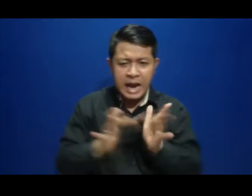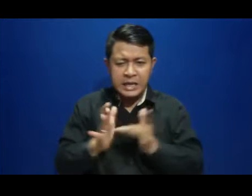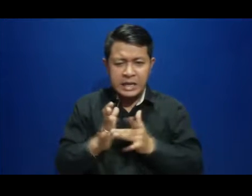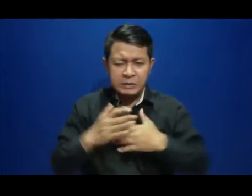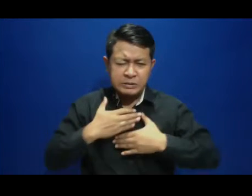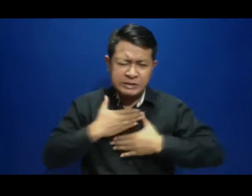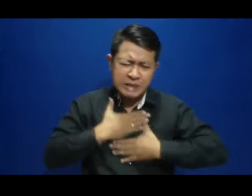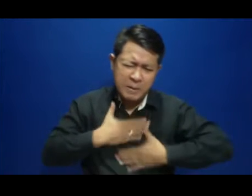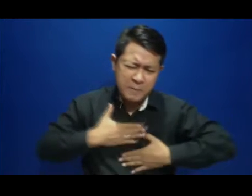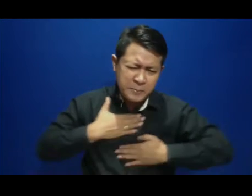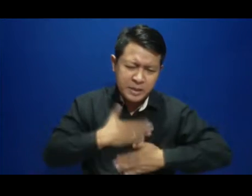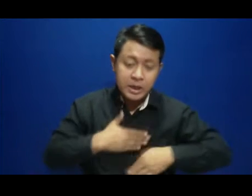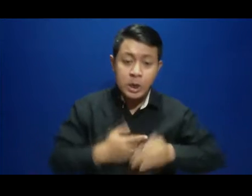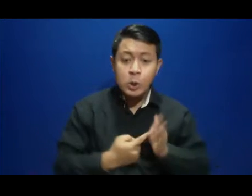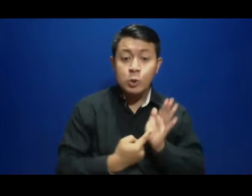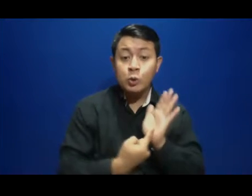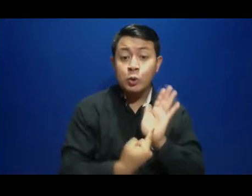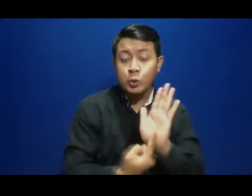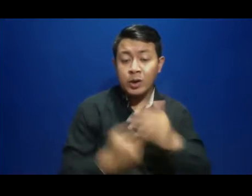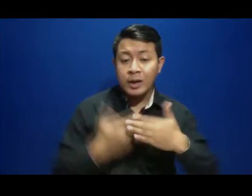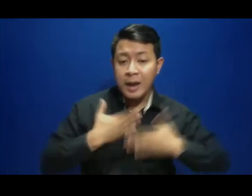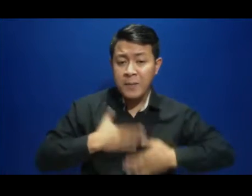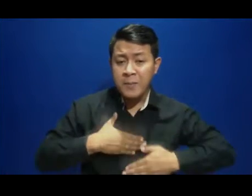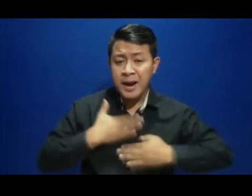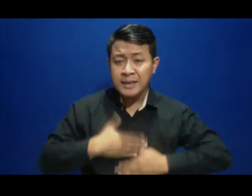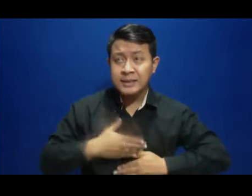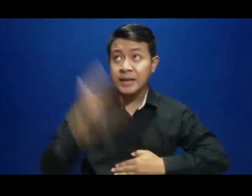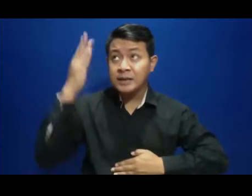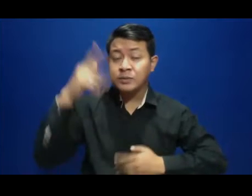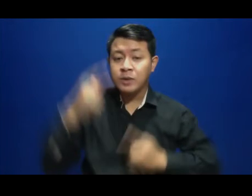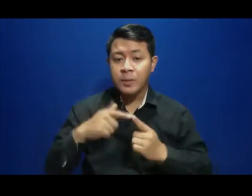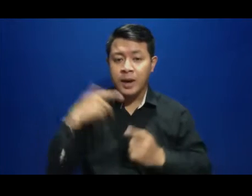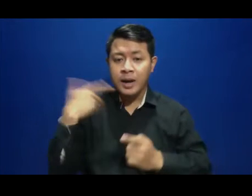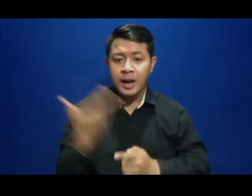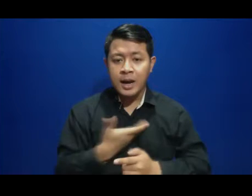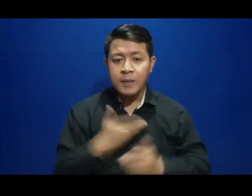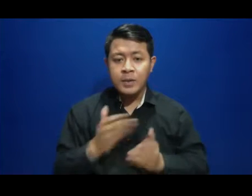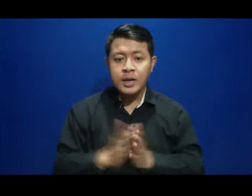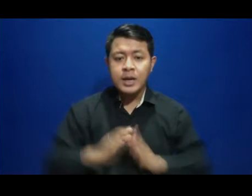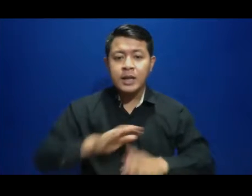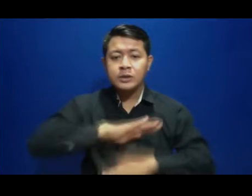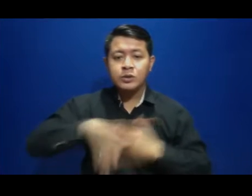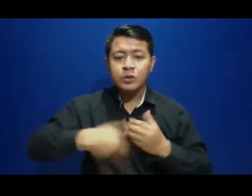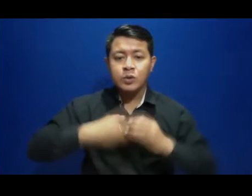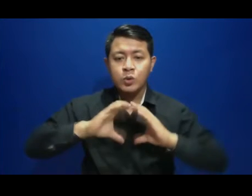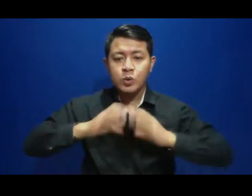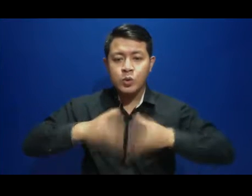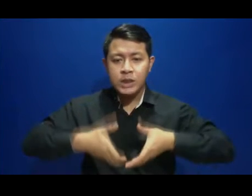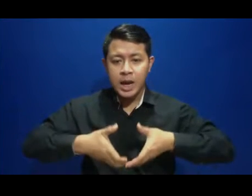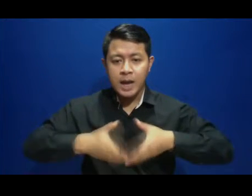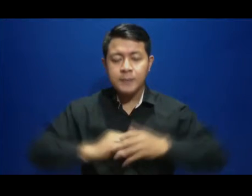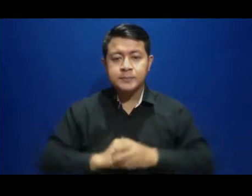pedih, tunjukkanlah belas kasih-Mu kepada kami dan seluruh dunia.